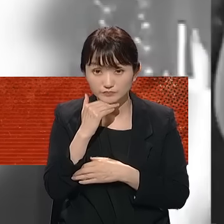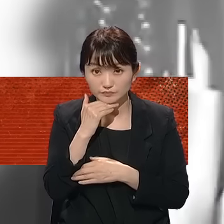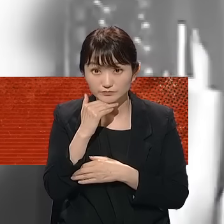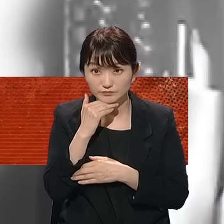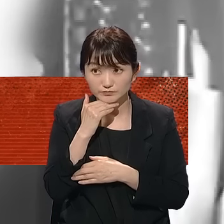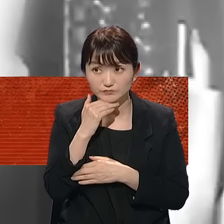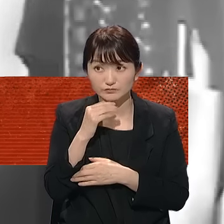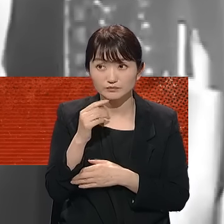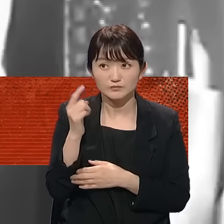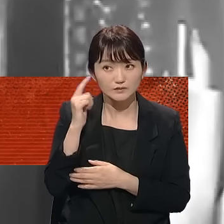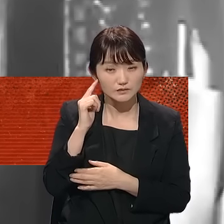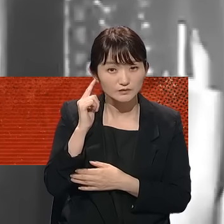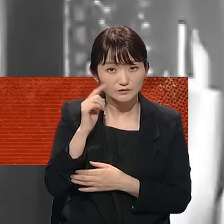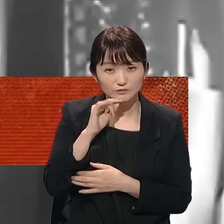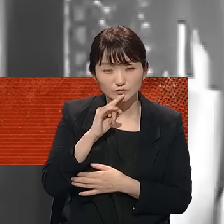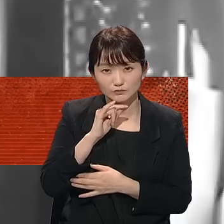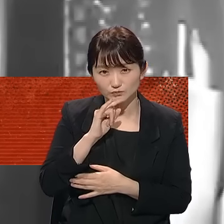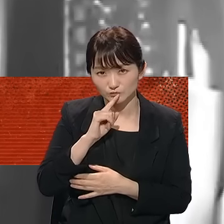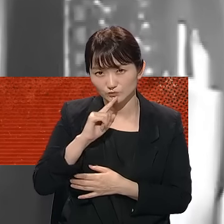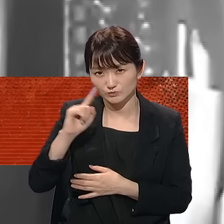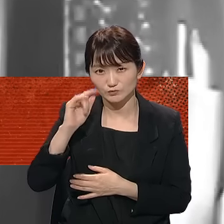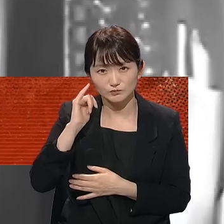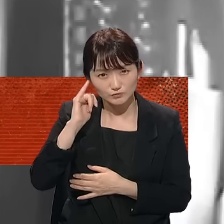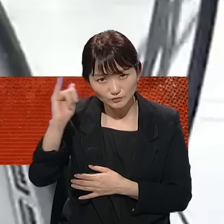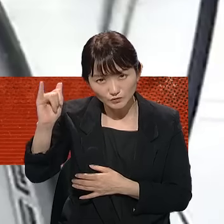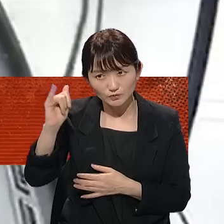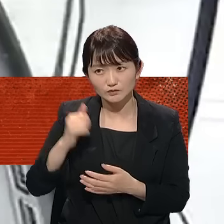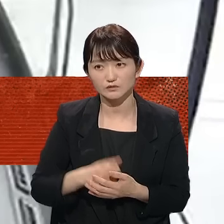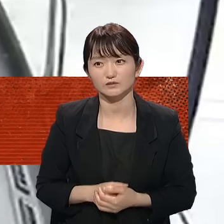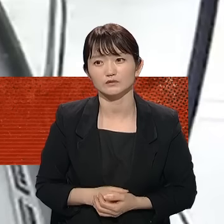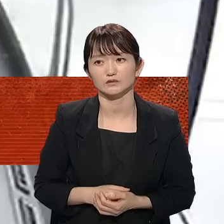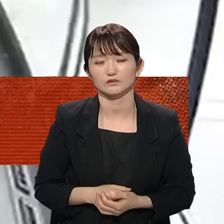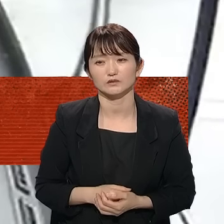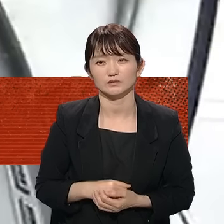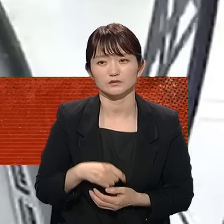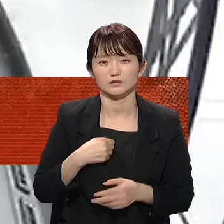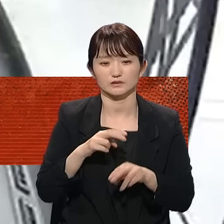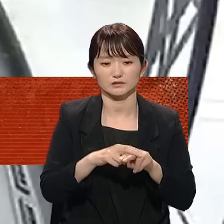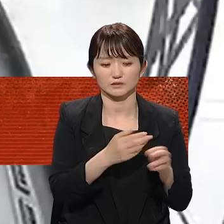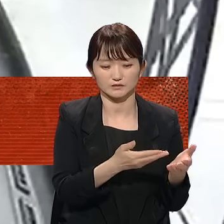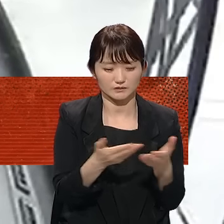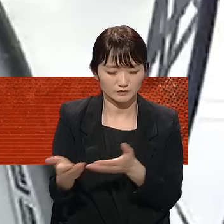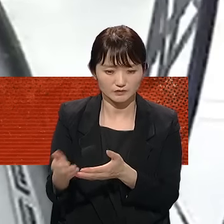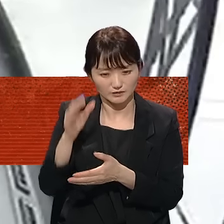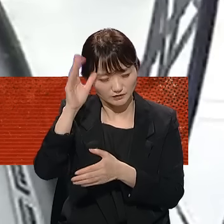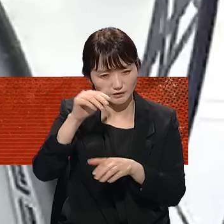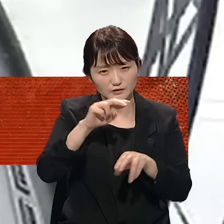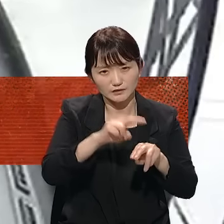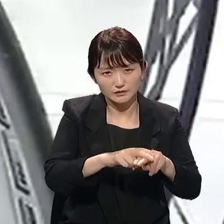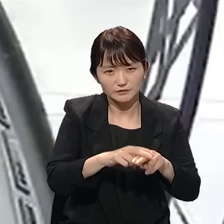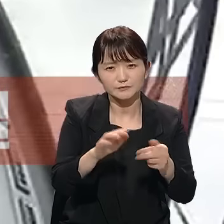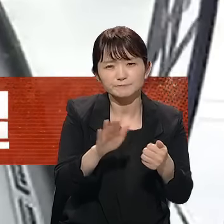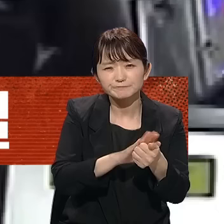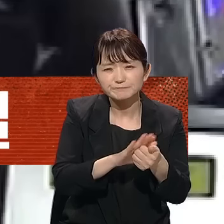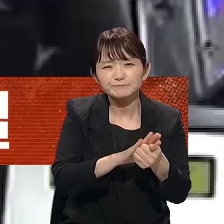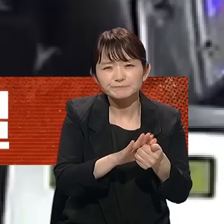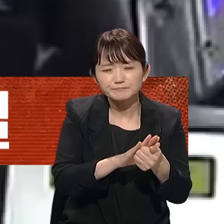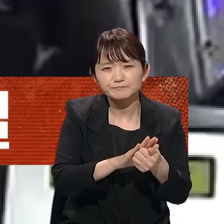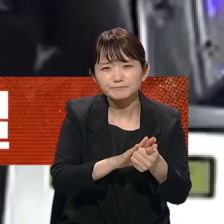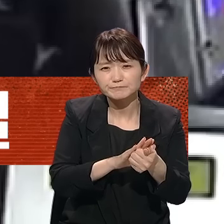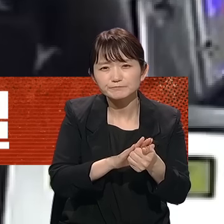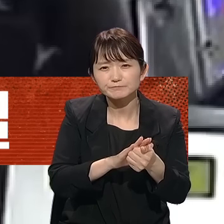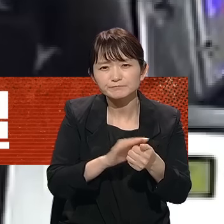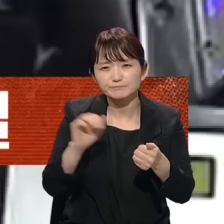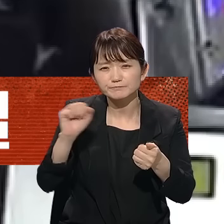신고 전화를 했고요. 심지어 자신의 자리까지 내준 뒤에 다정한 손길로 쓰담쓰담 달래줍니다. 녀석도 기사님의 따뜻한